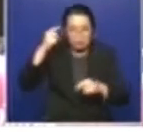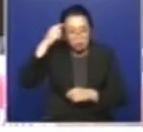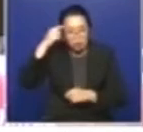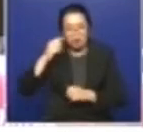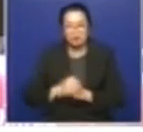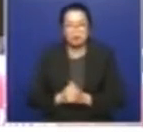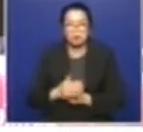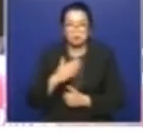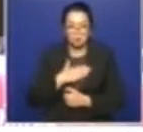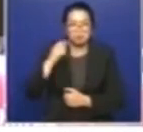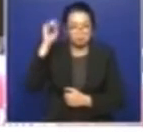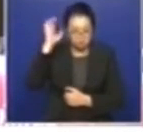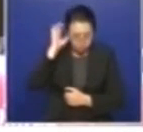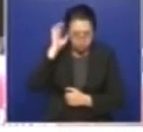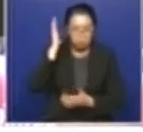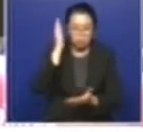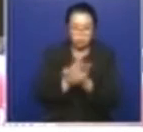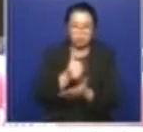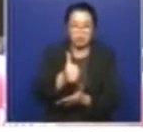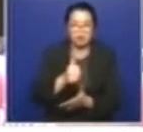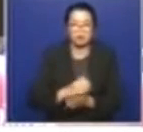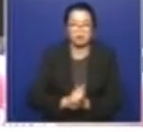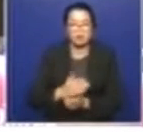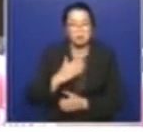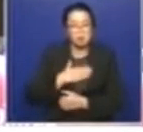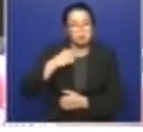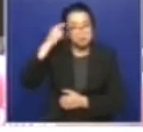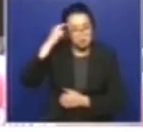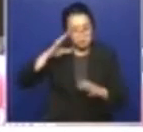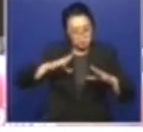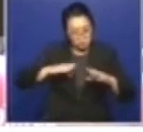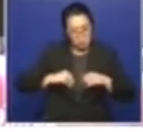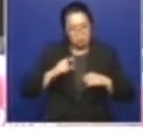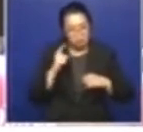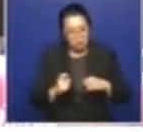หยุดท่านจะได้ชื่อว่าคนหนึ่งที่ยอมตายเพื่อรักษา